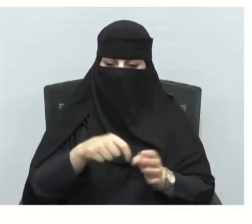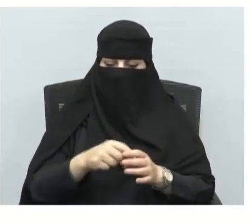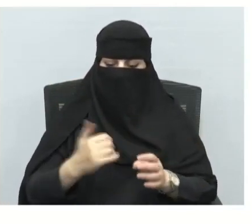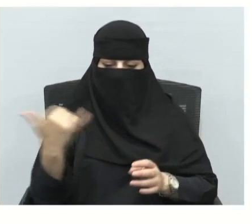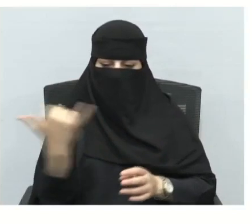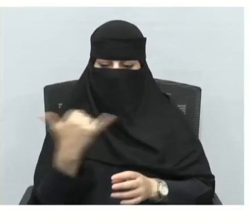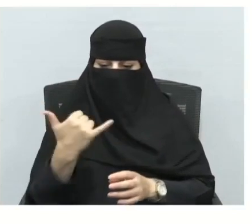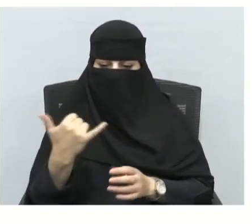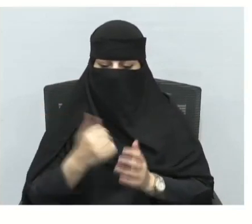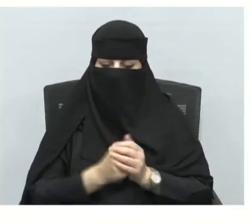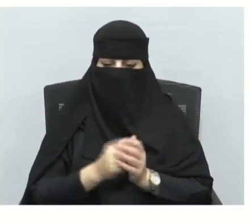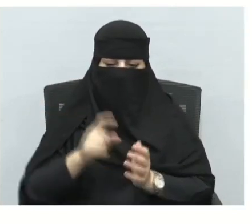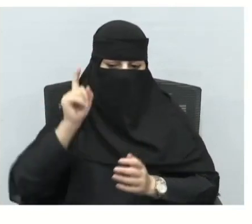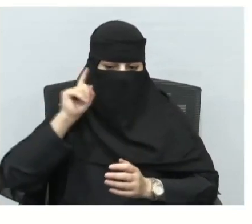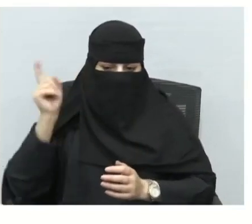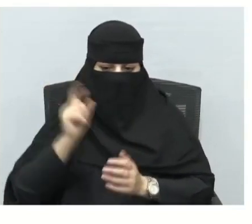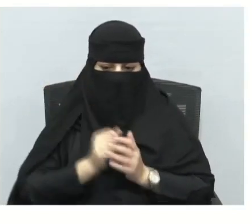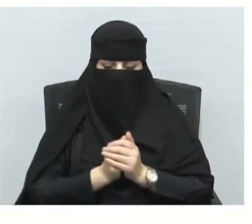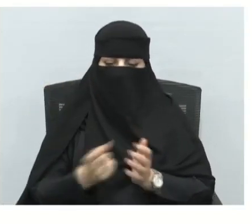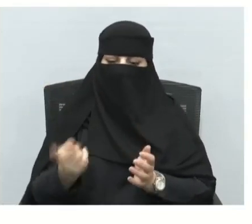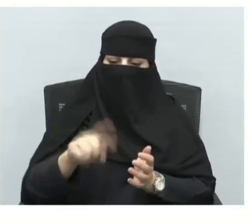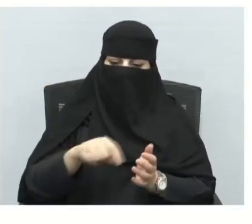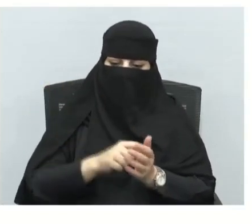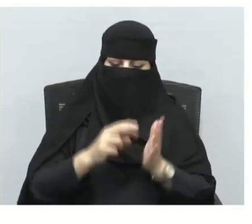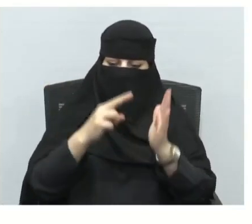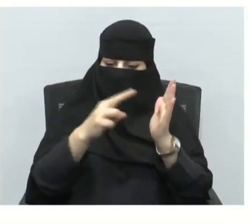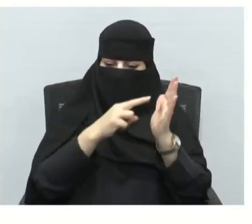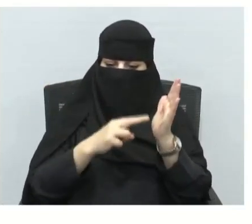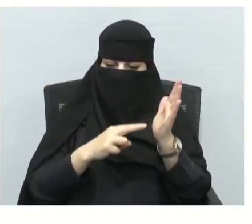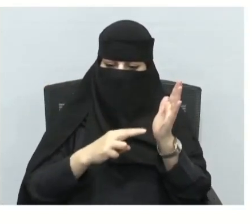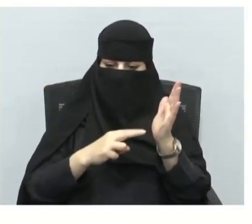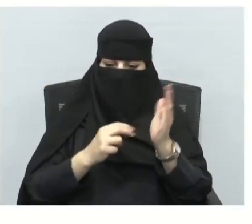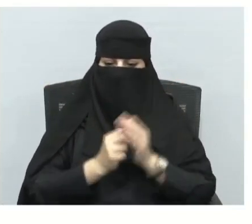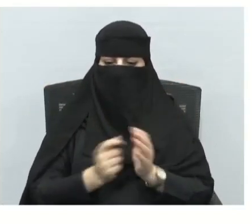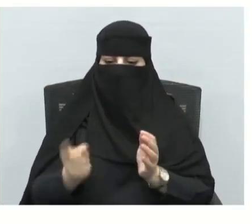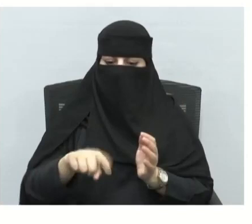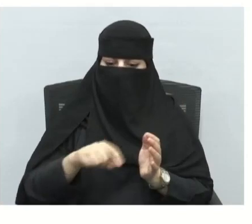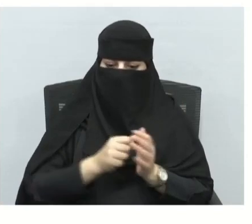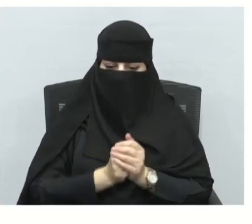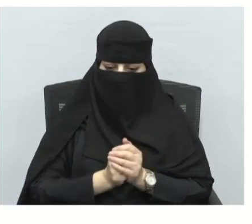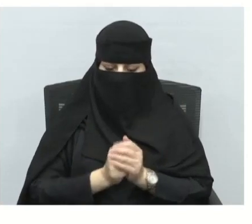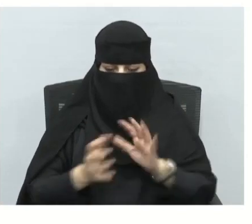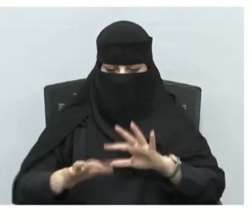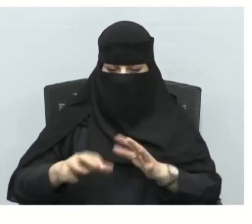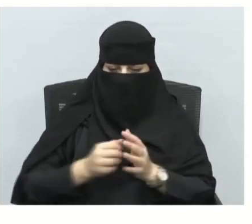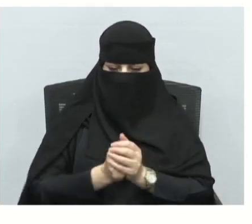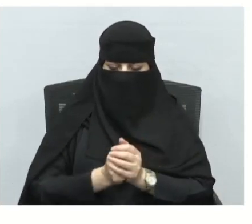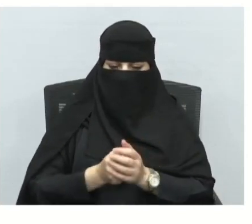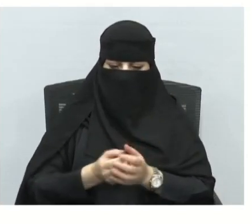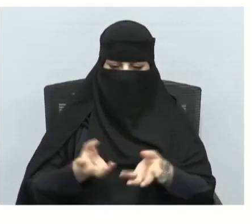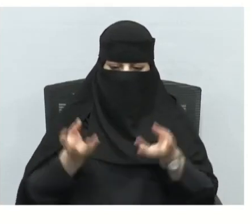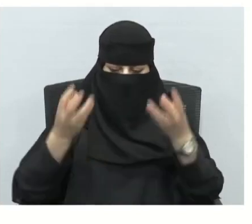اليوم الاستماع وايضا القراءه و بعض من القيم